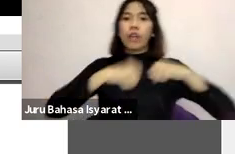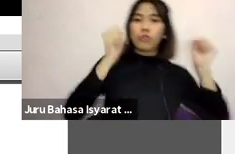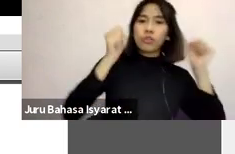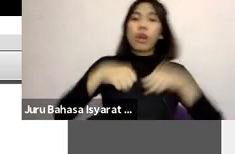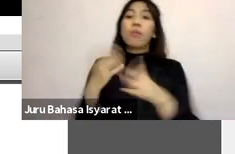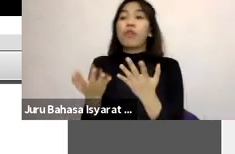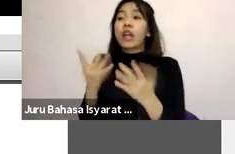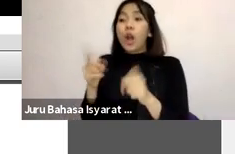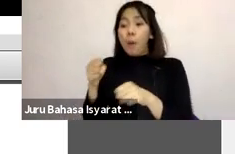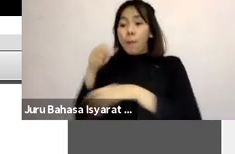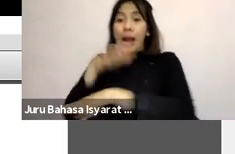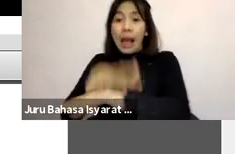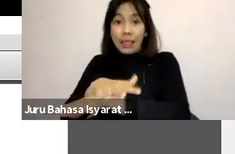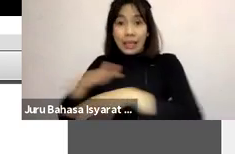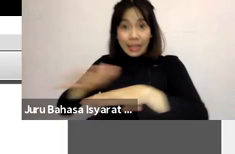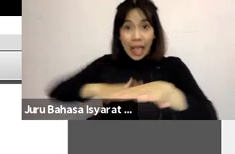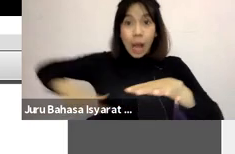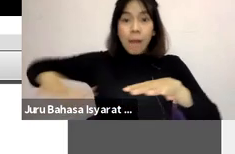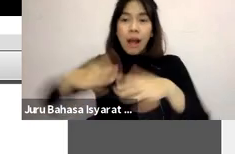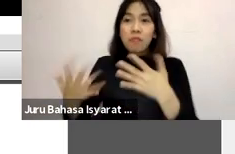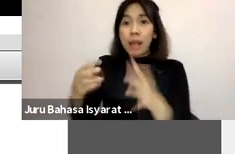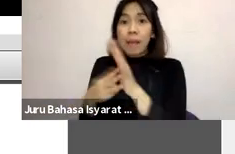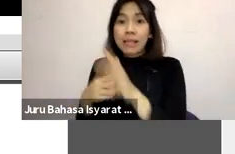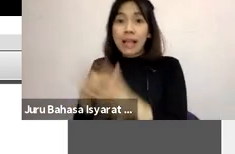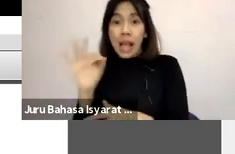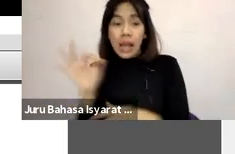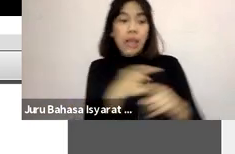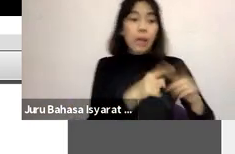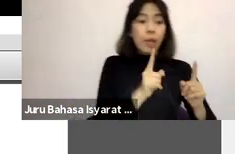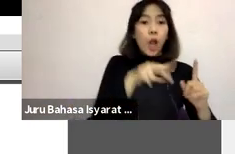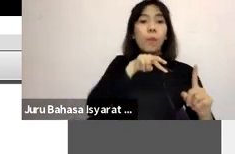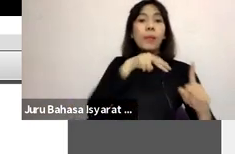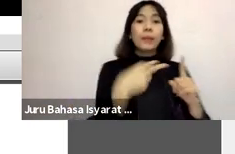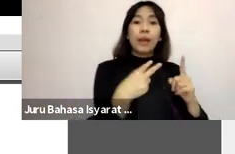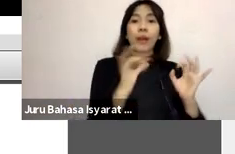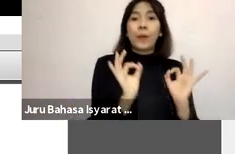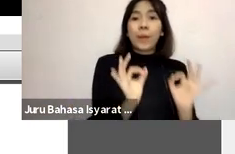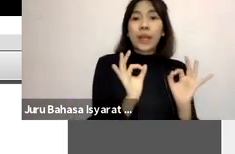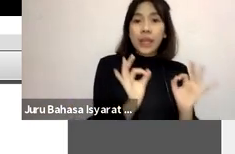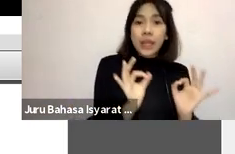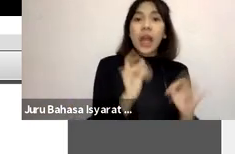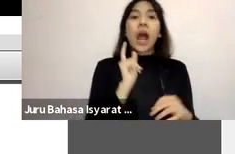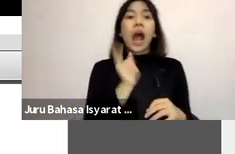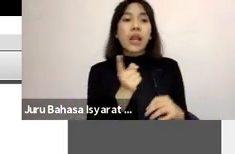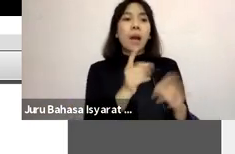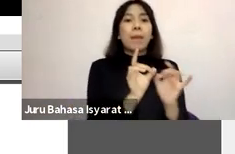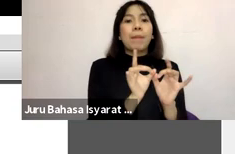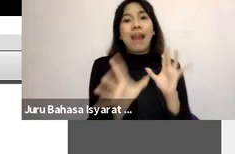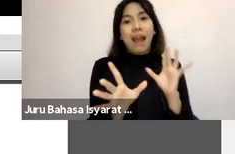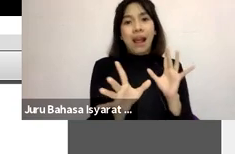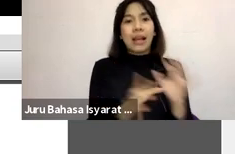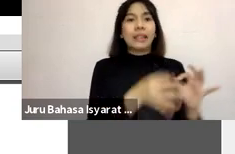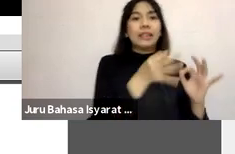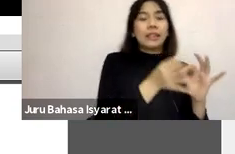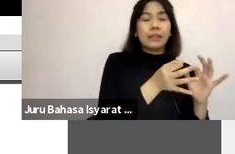masalah ini tetapi secara akademis untuk kelihatan bahwa memang ada perbedaan antara sedan bizindo dan